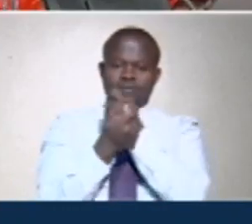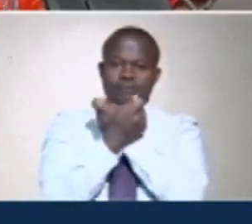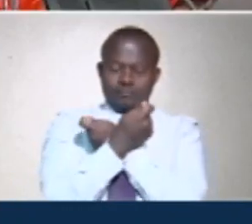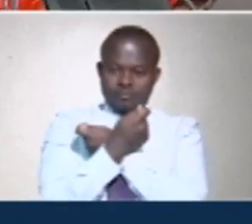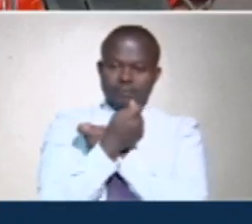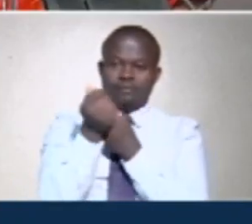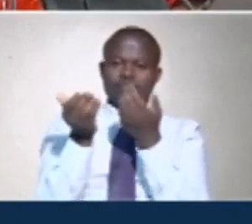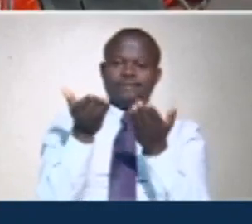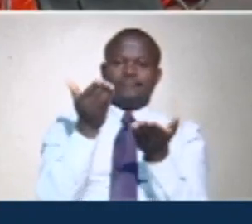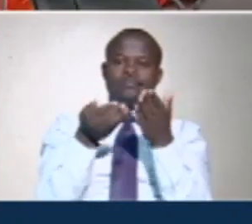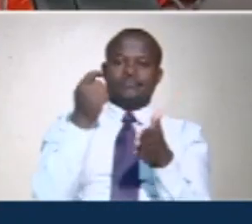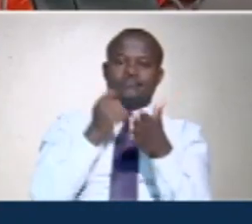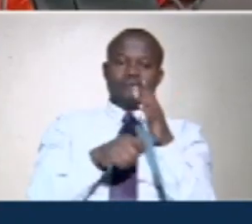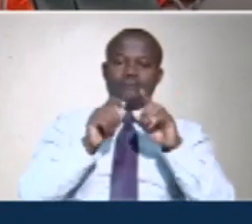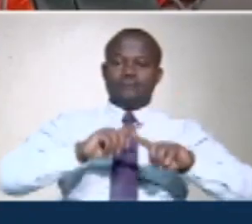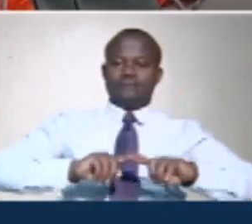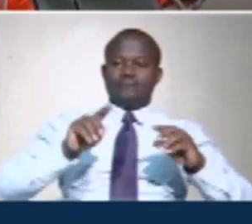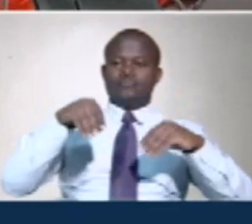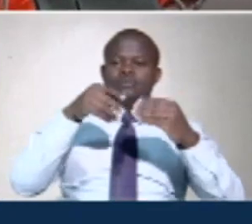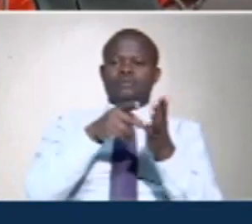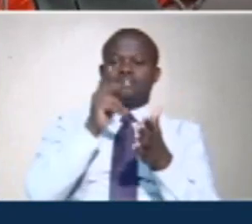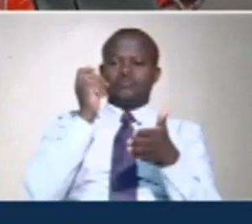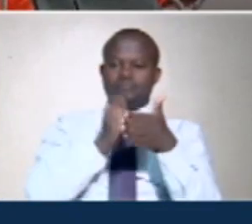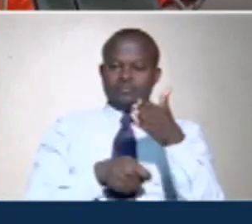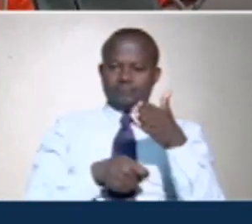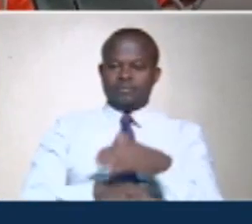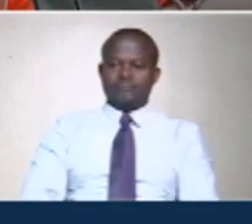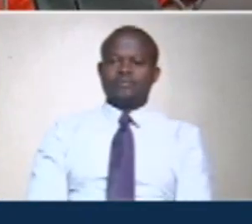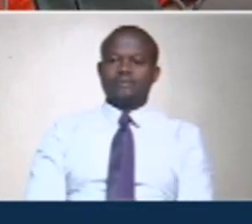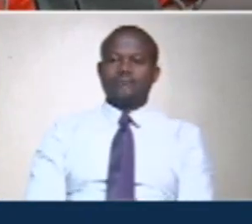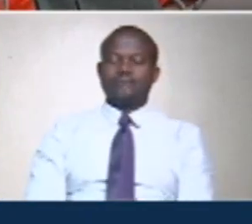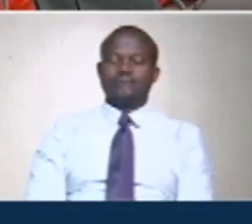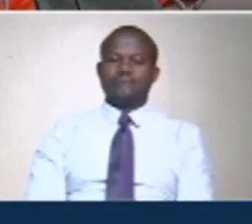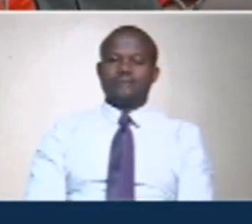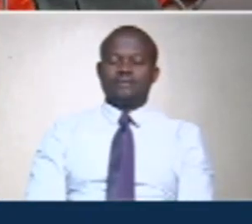bijyanye n'ibipimo by'imisoro inyuranye itangwa n'abasora Jean Claude Mutuyezu I Kigali